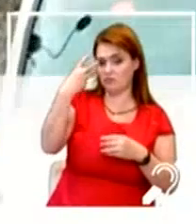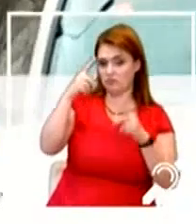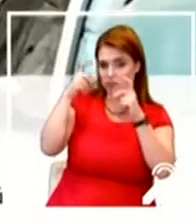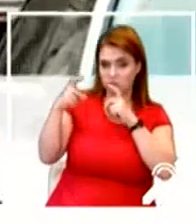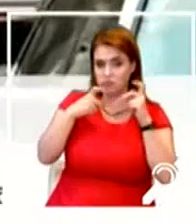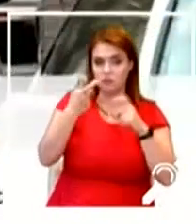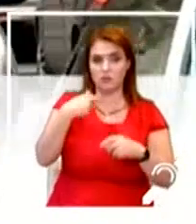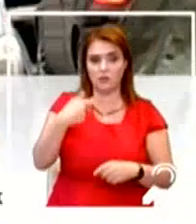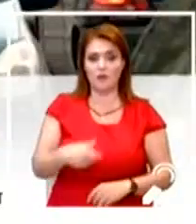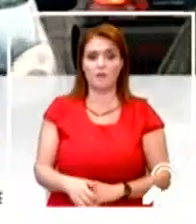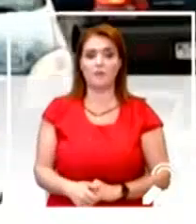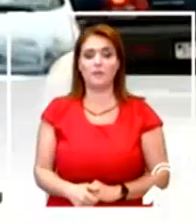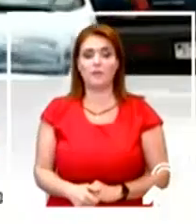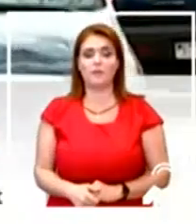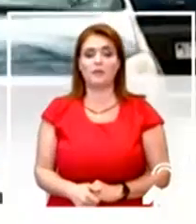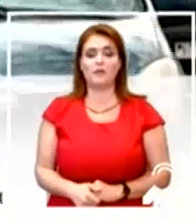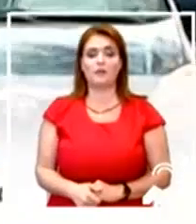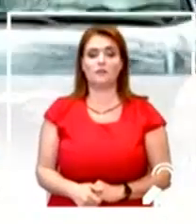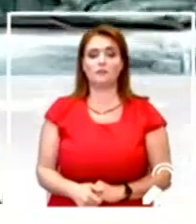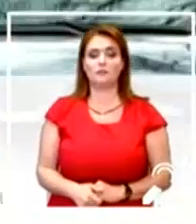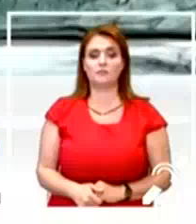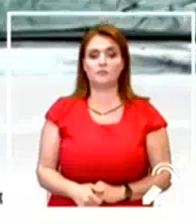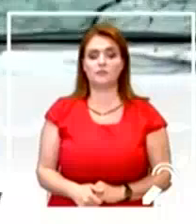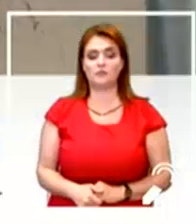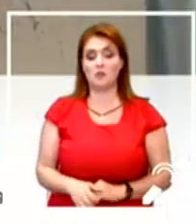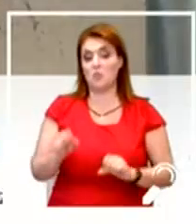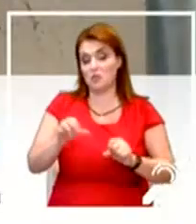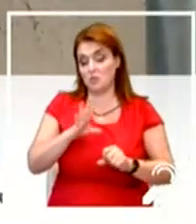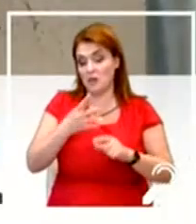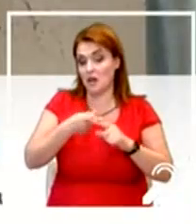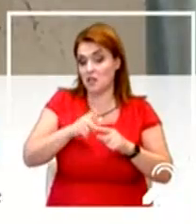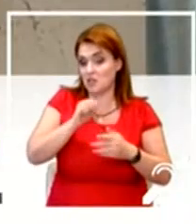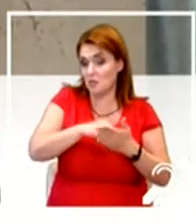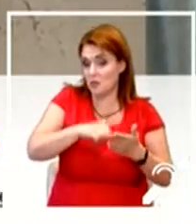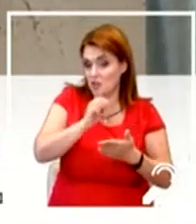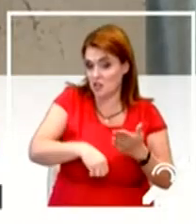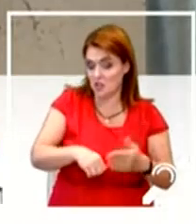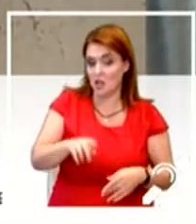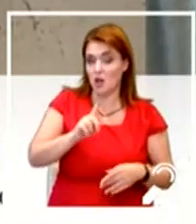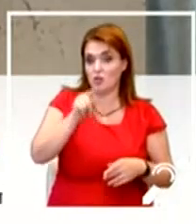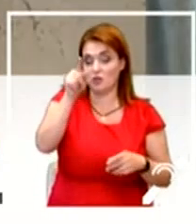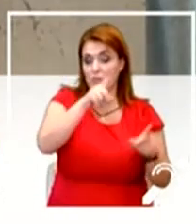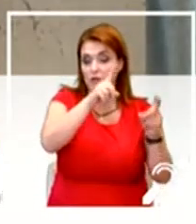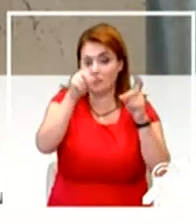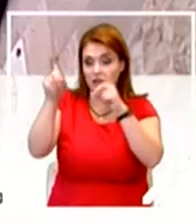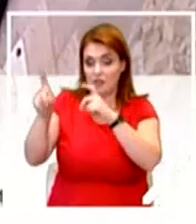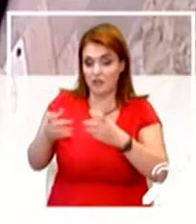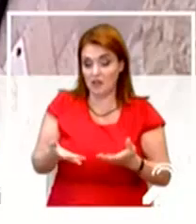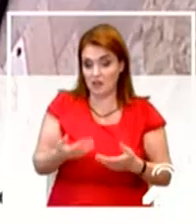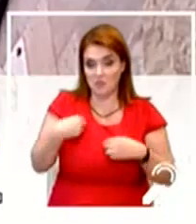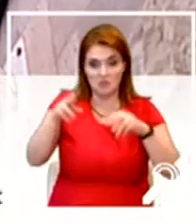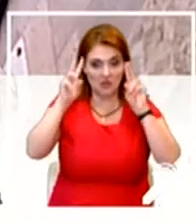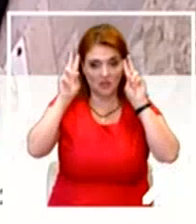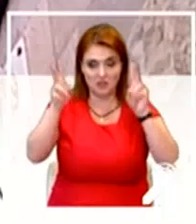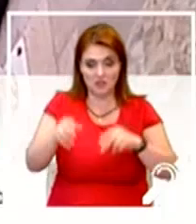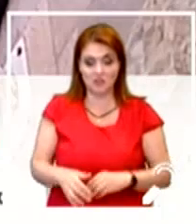o fotografie în față la șerif. Și nu am făcut fotografii. Eu am însățit-o pe Isten Violeta. Presupun că ăsta e motivul. Biroul politic